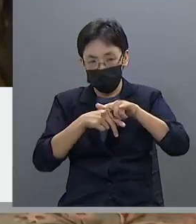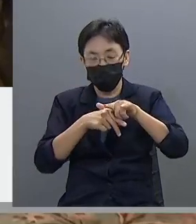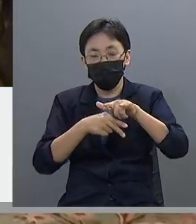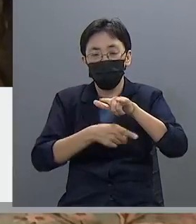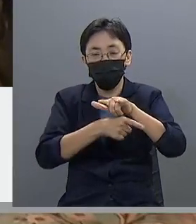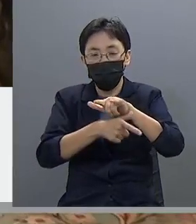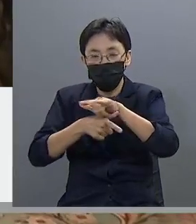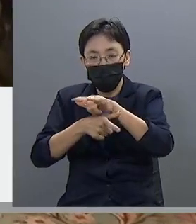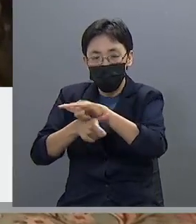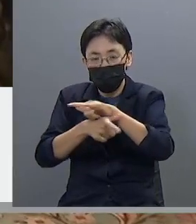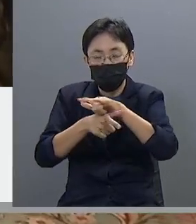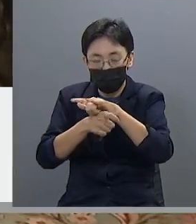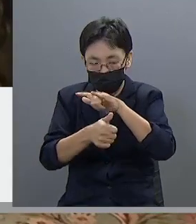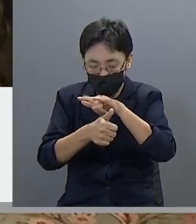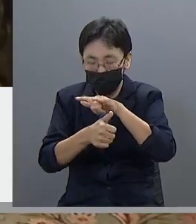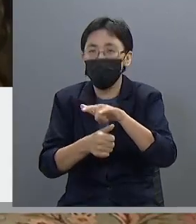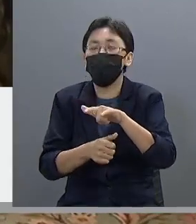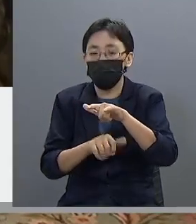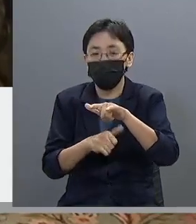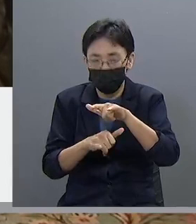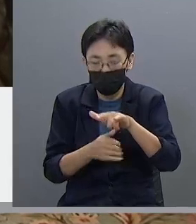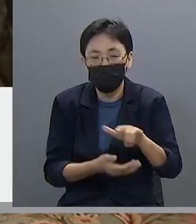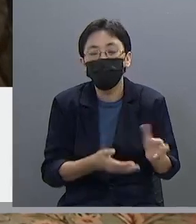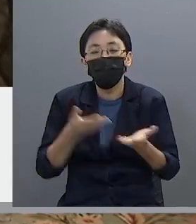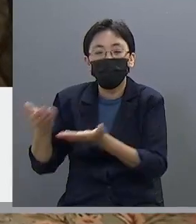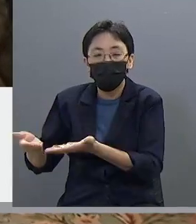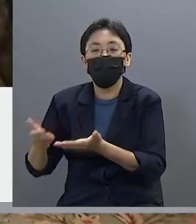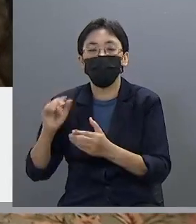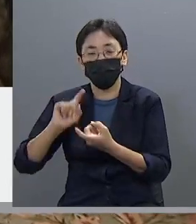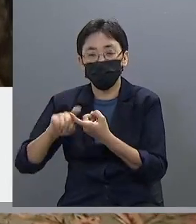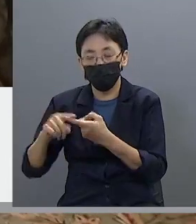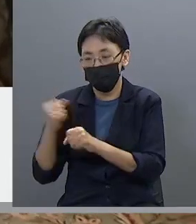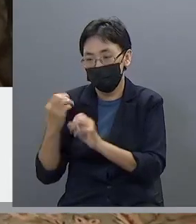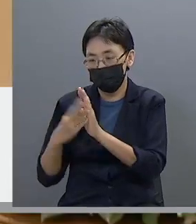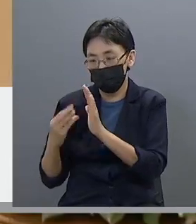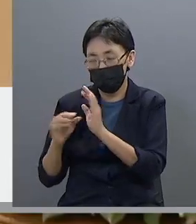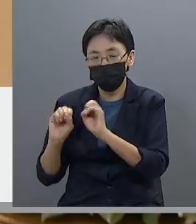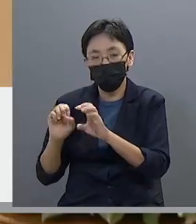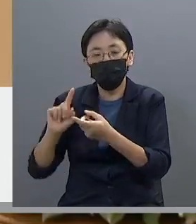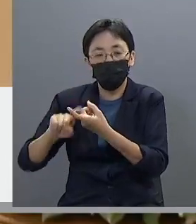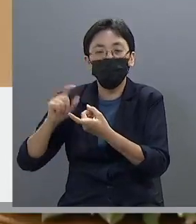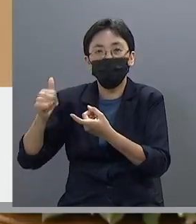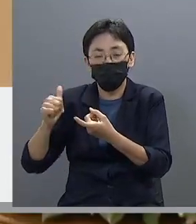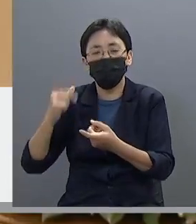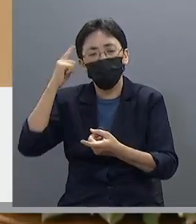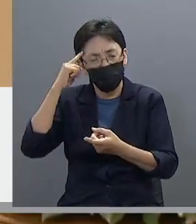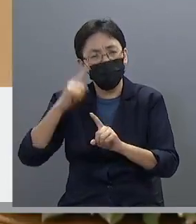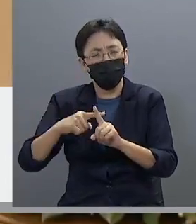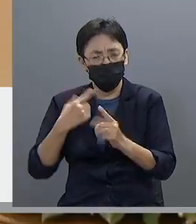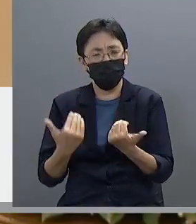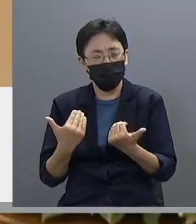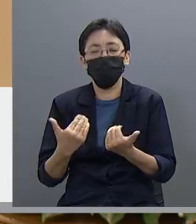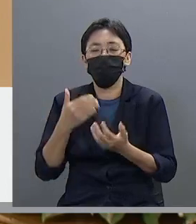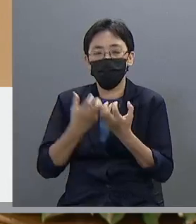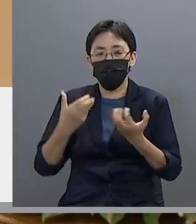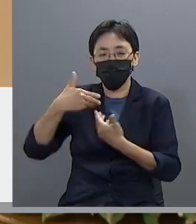ค่ะและจะฝึกอบรมการใช้งานโดรนเหล่านี้ให้ด้วยซึ่งจะเกิดขึ้นเร็วที่สุดในเดือนนี้นะคะขณะที่อิหร่านค่ะออกม